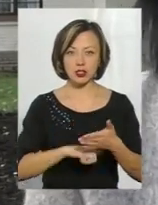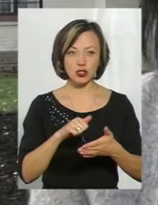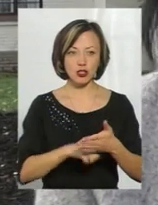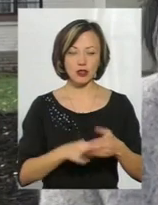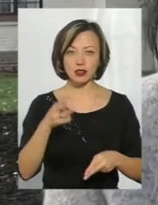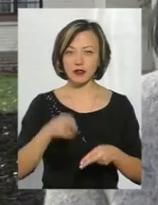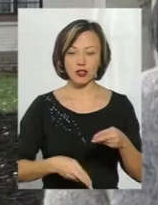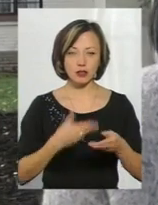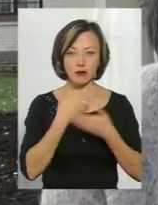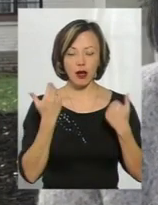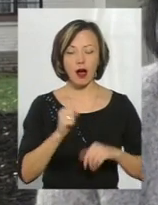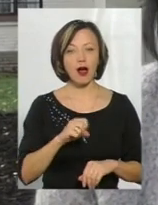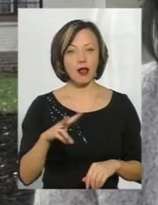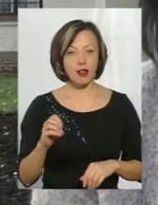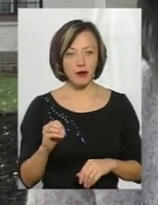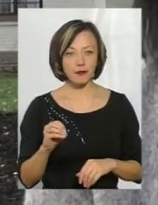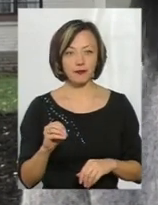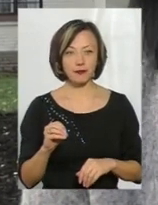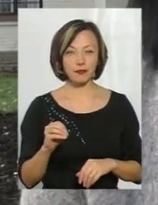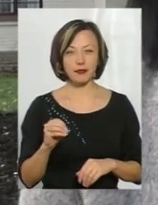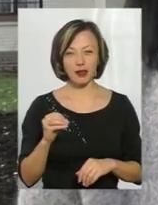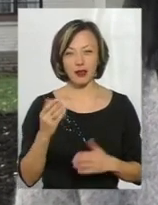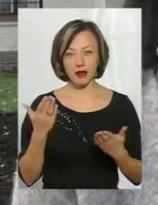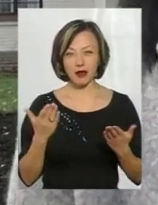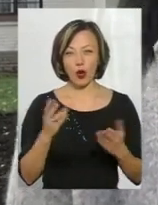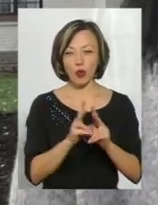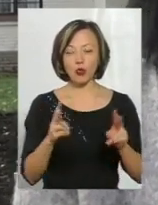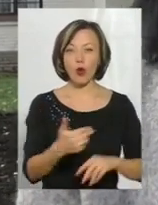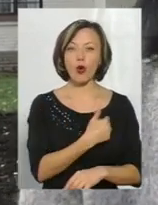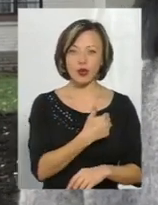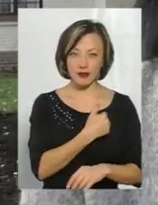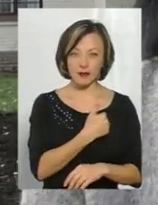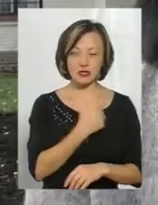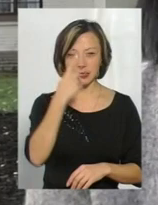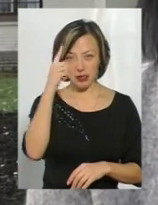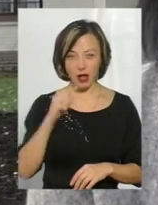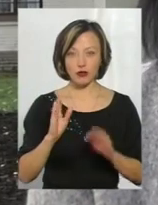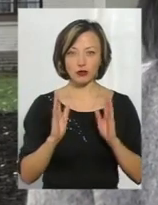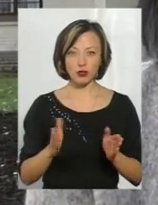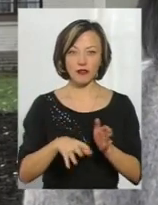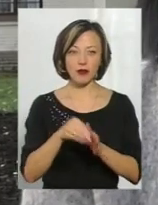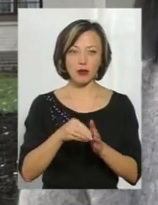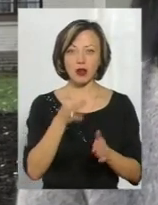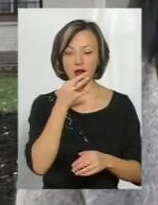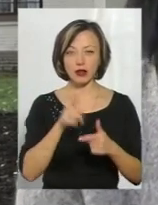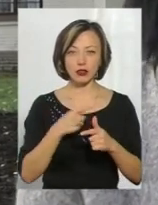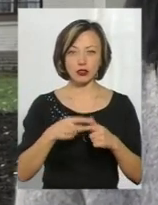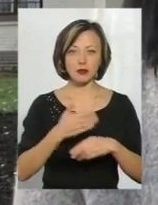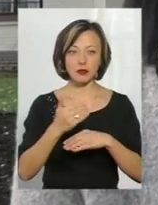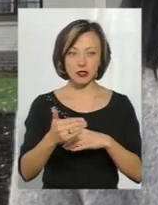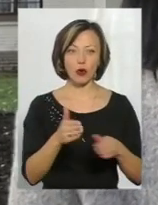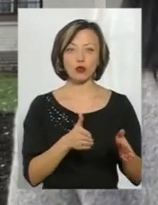свого логічного завершення, але якби десь на підсвідомості вже ті, хто хотів, вони знали, що будуть такі вибори рано чи пізно, і вони якось до